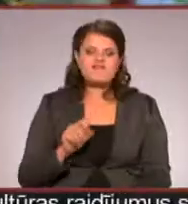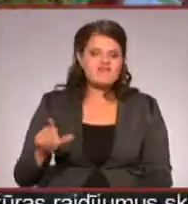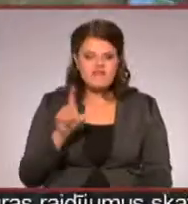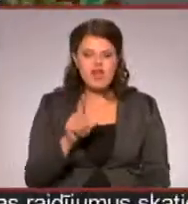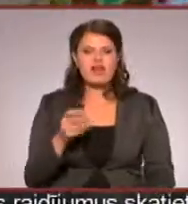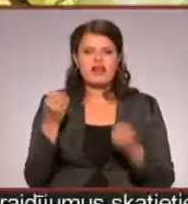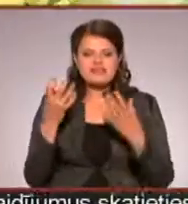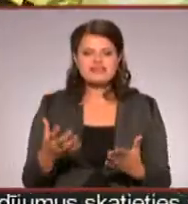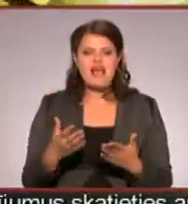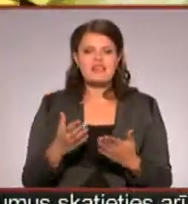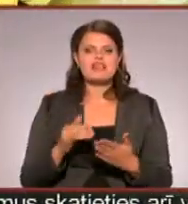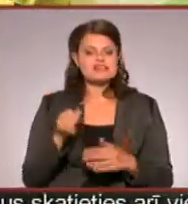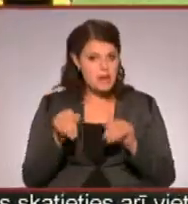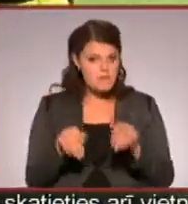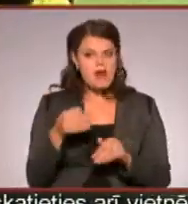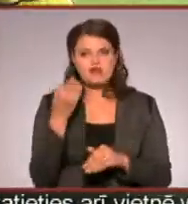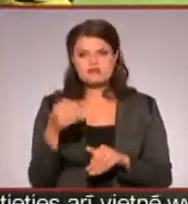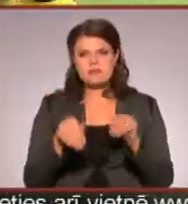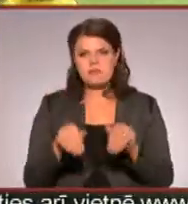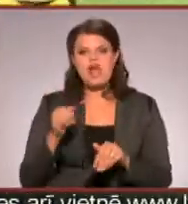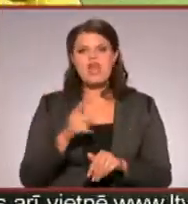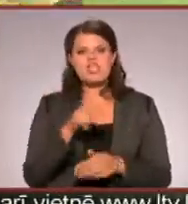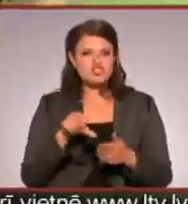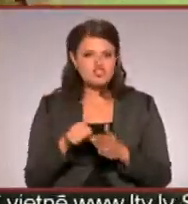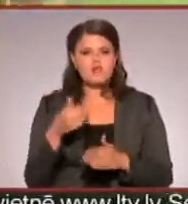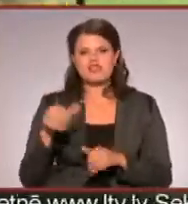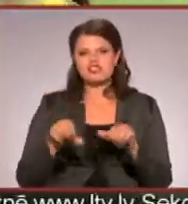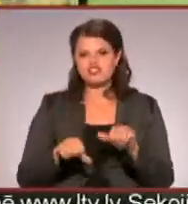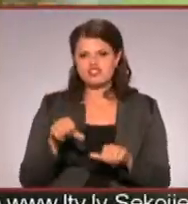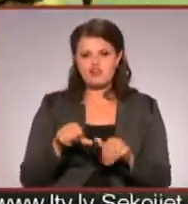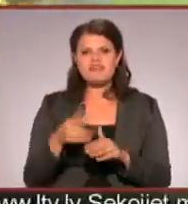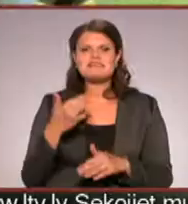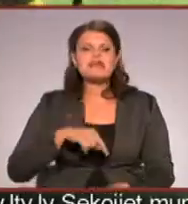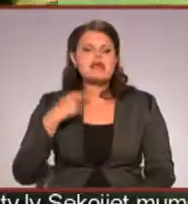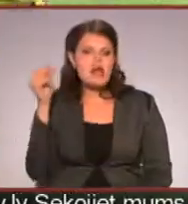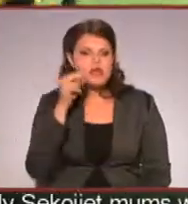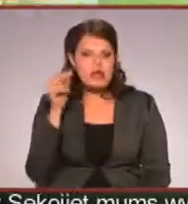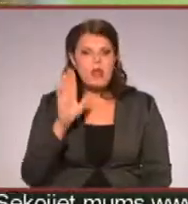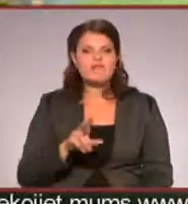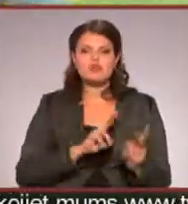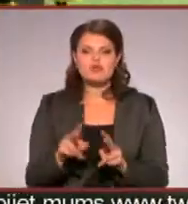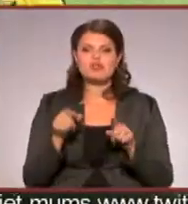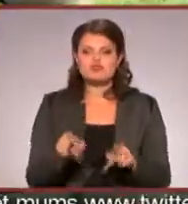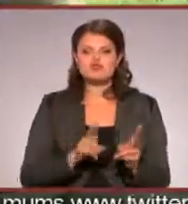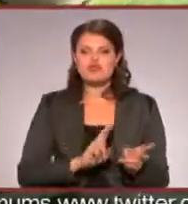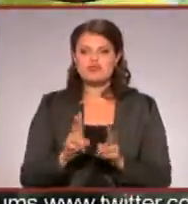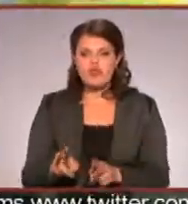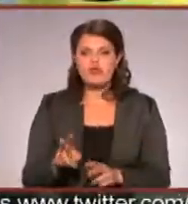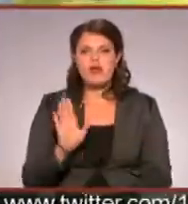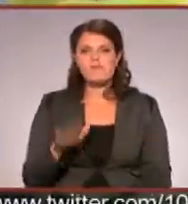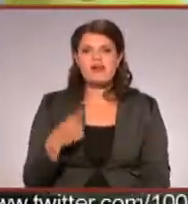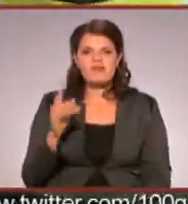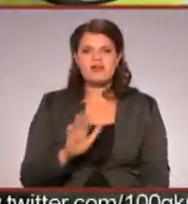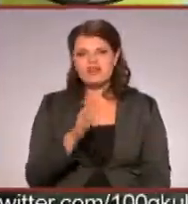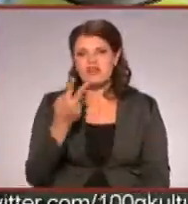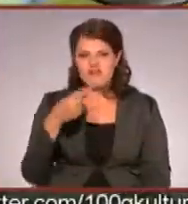Izkristalizējas skaidras līnijas. Ja balets, tad balets. Ja tas ir šovs, tad šovs. Cik ilgi jāmācās, lai varētu nodejot šo deju? Pa vienu dienu, nē,